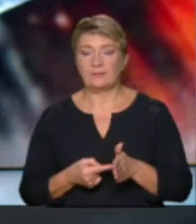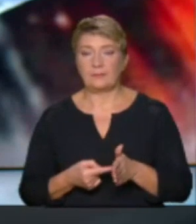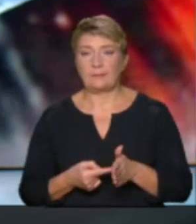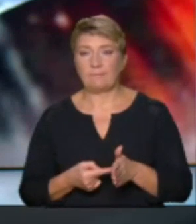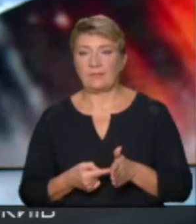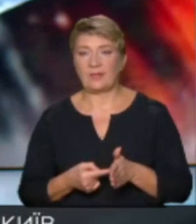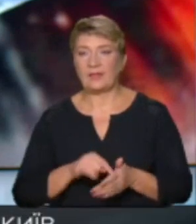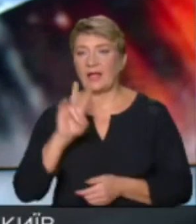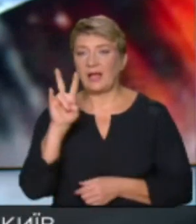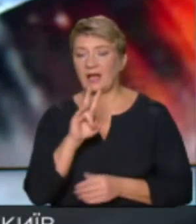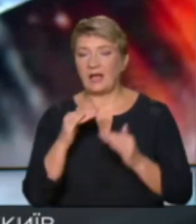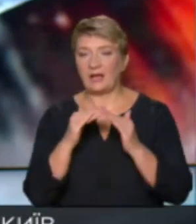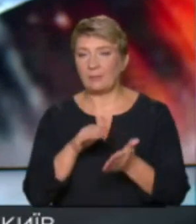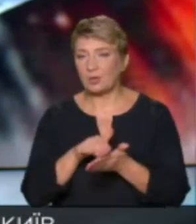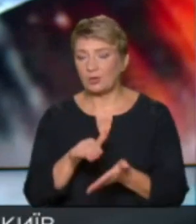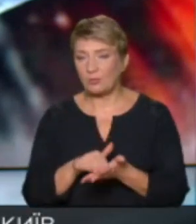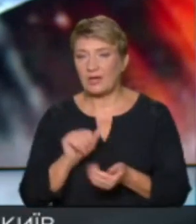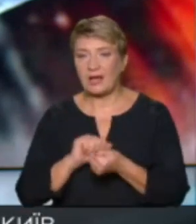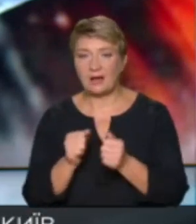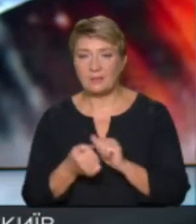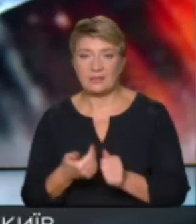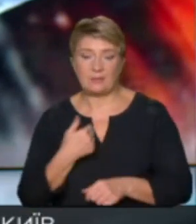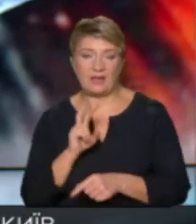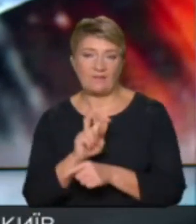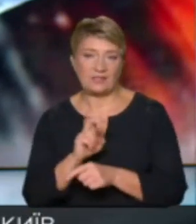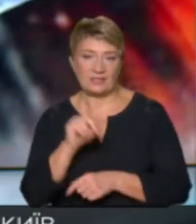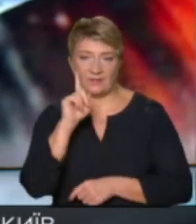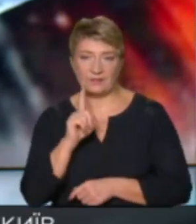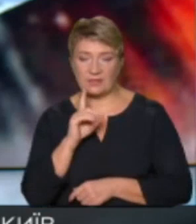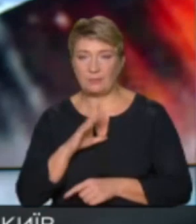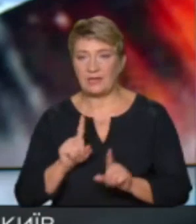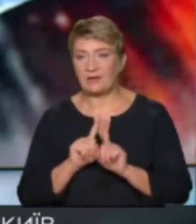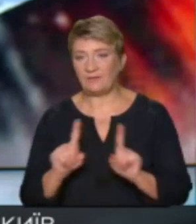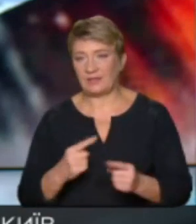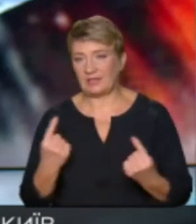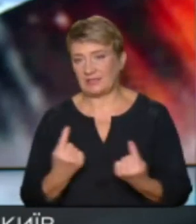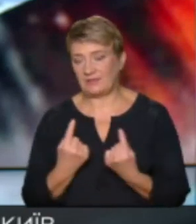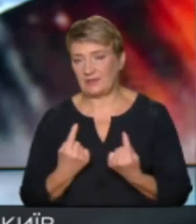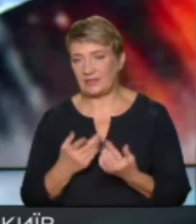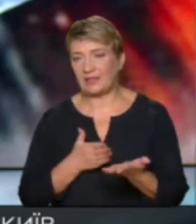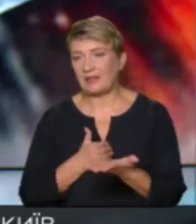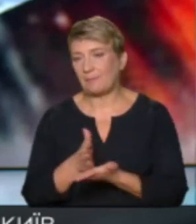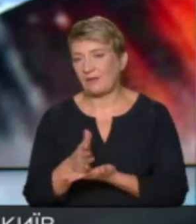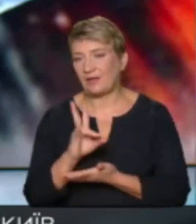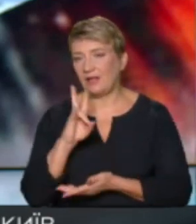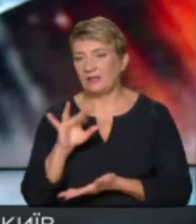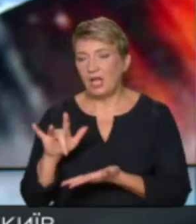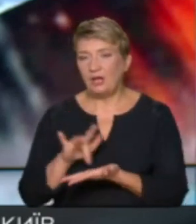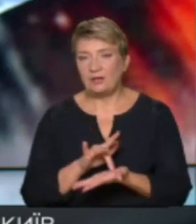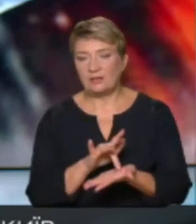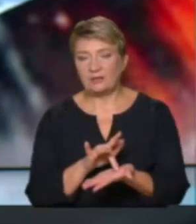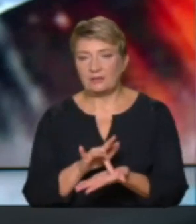храм гроба Господнього, мироточивий камінь. Тобто мої візити в Ізраїль були винятково цивільними і скоріше направлені таке на своє духовне